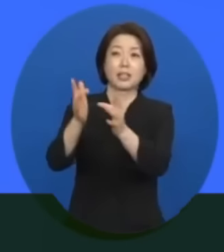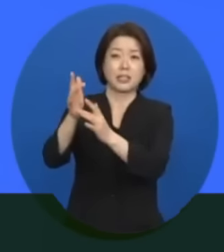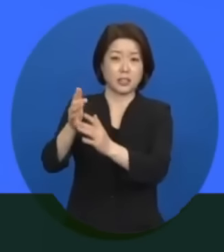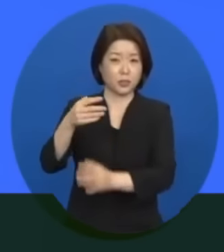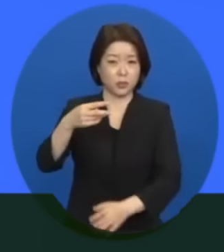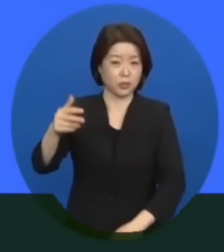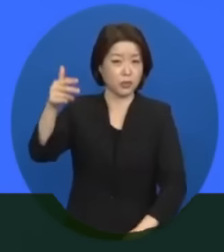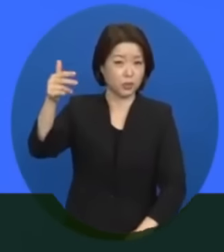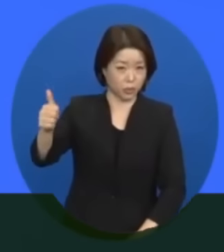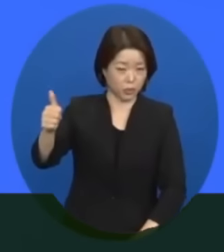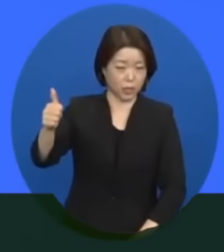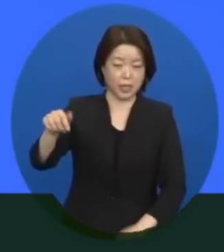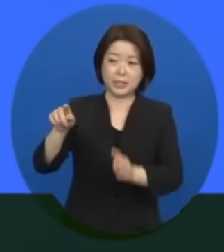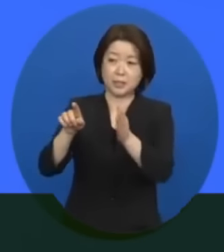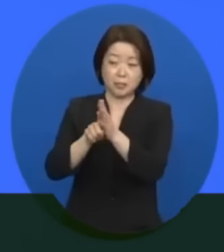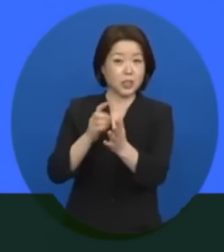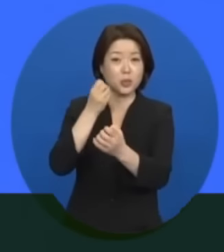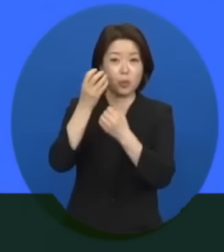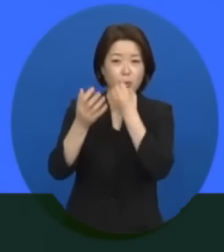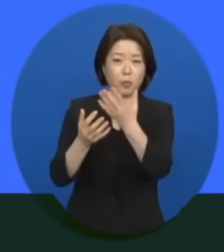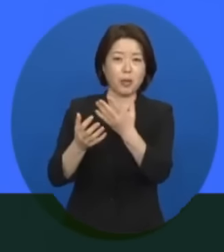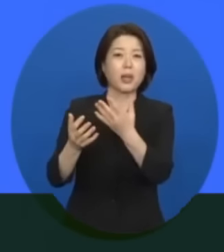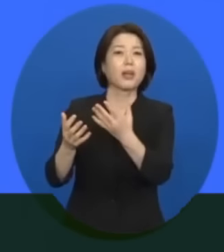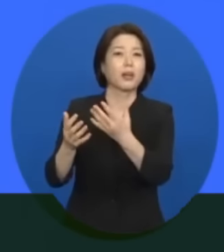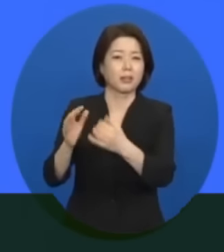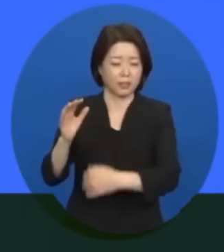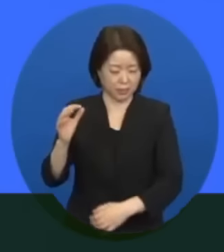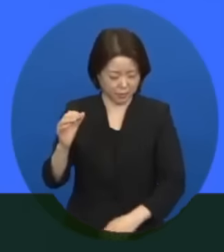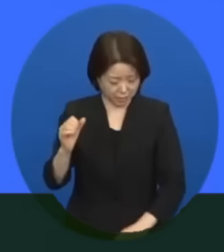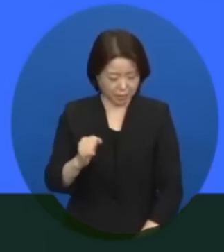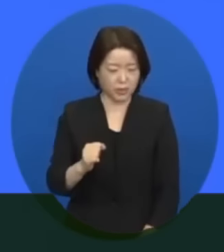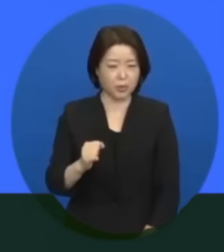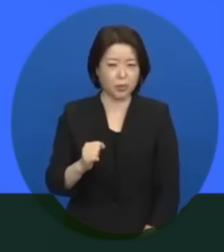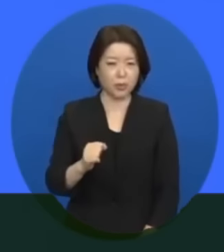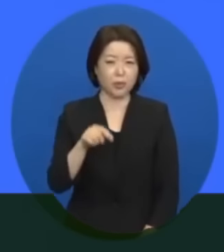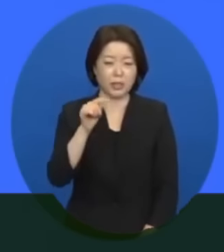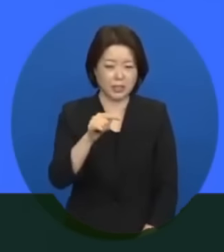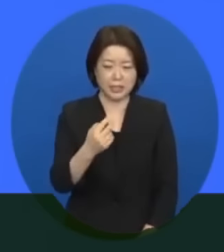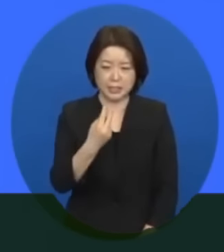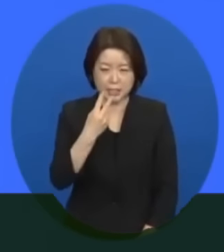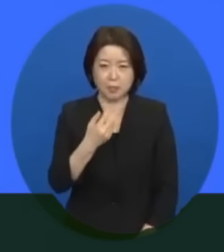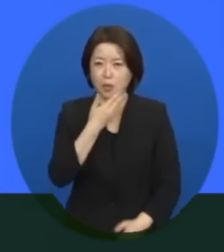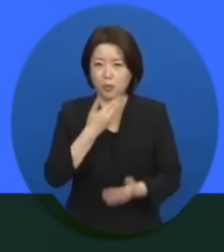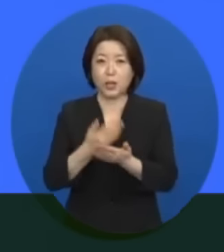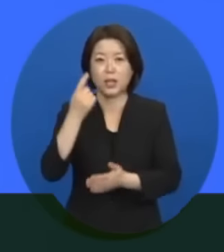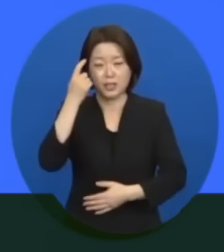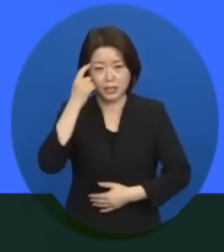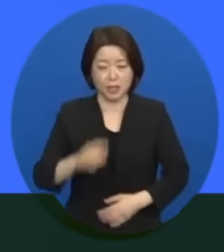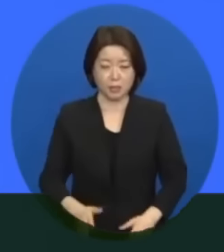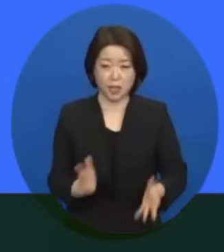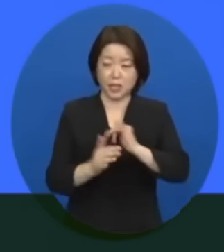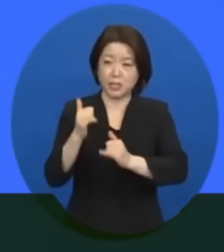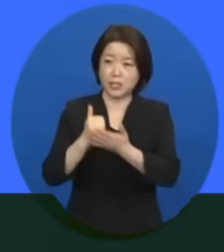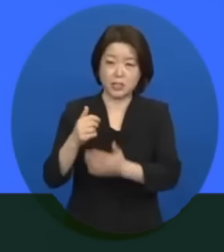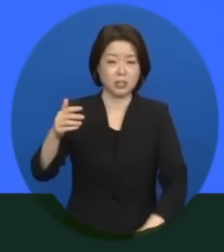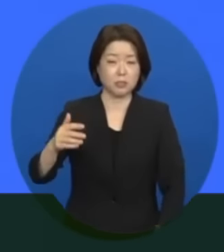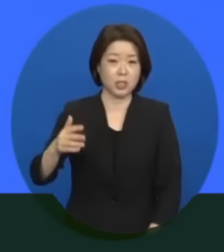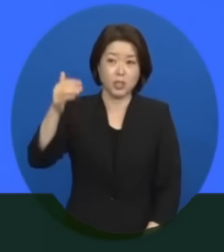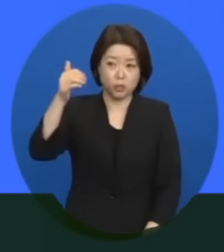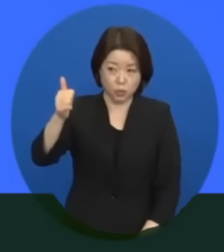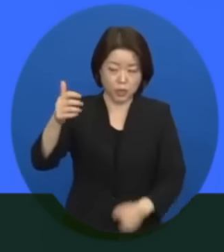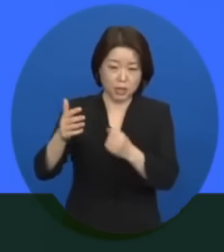주라는 믿음 고백 때문에 그렇습니다 예수님이 주님이시기 때문에 생명을 주시기도 하고 주시지 않기도